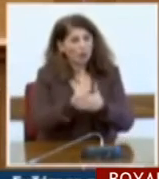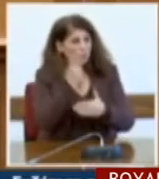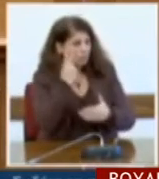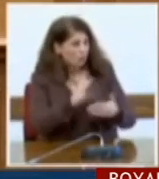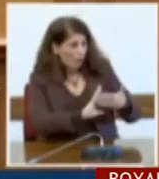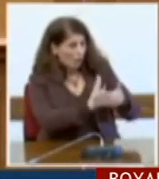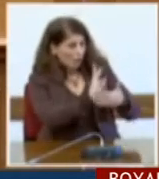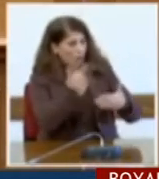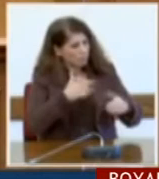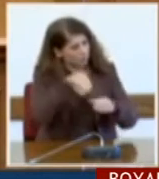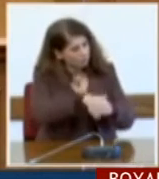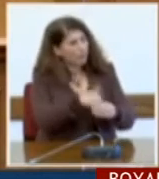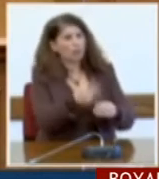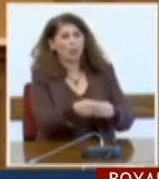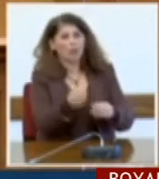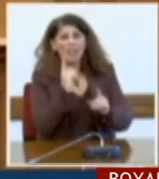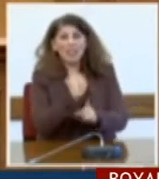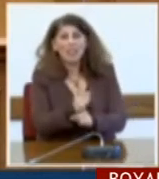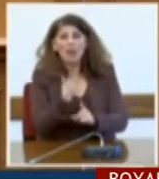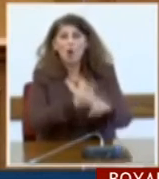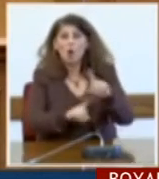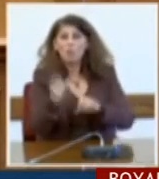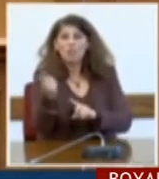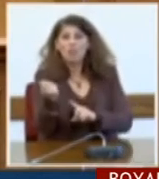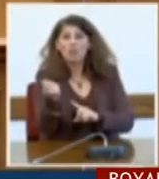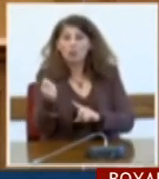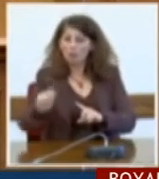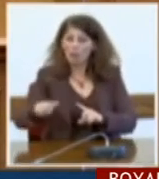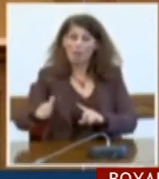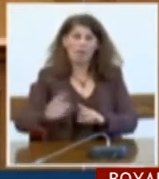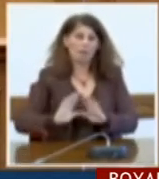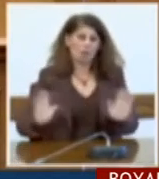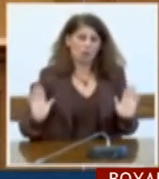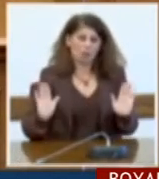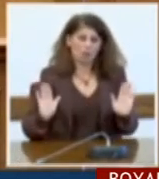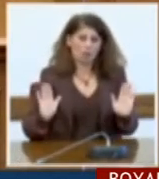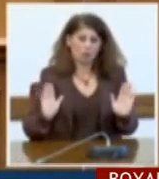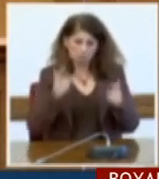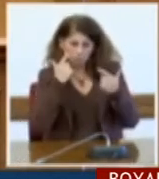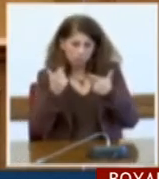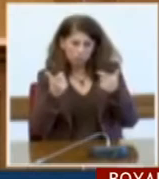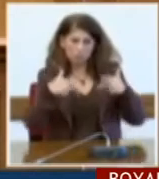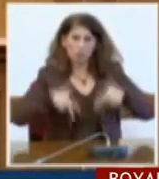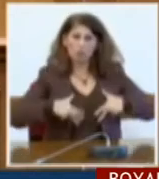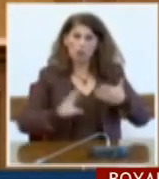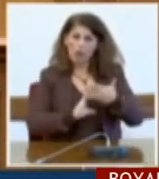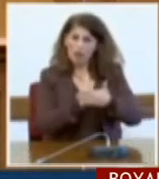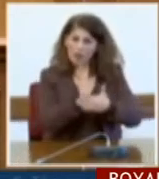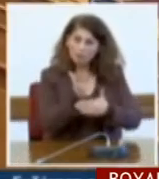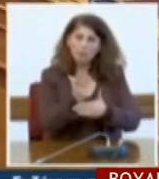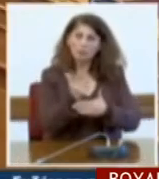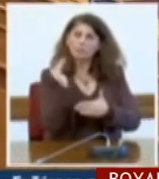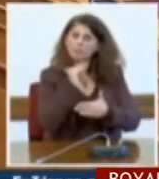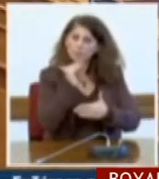ακόμα. Την ίδια ώρα, υπό την εποπτεία του Υπουργείου Ανάπτυξης, εντείνονται κι